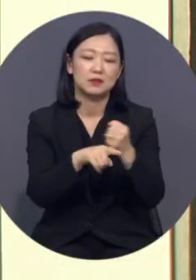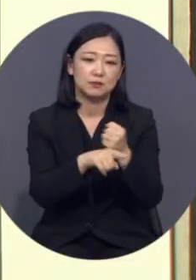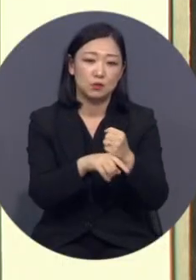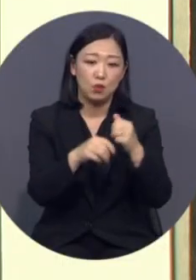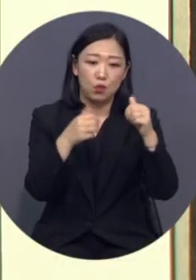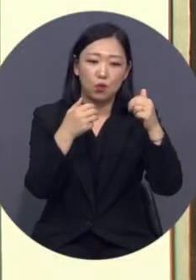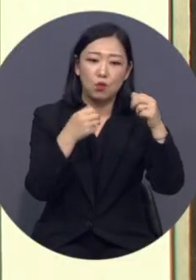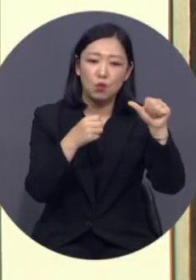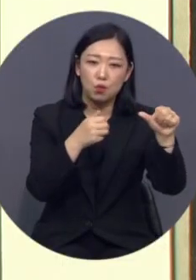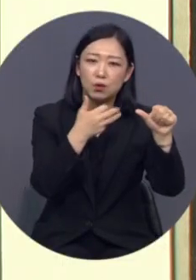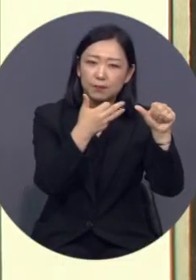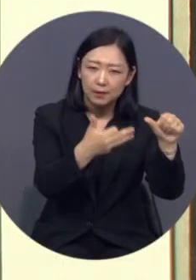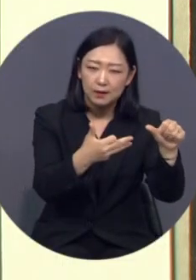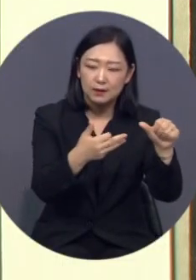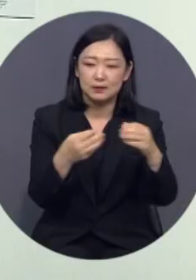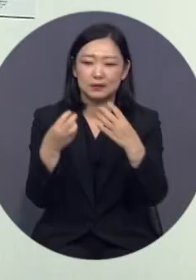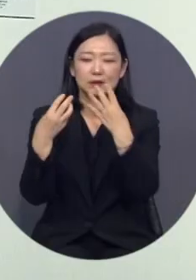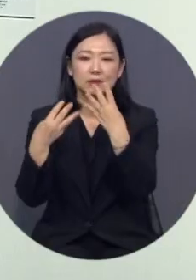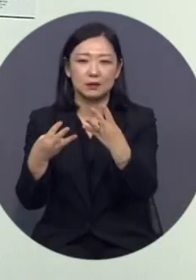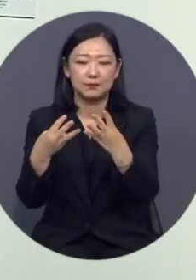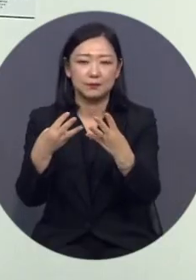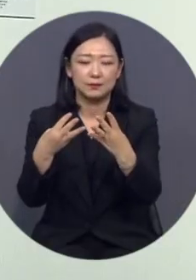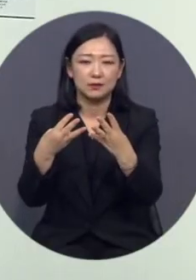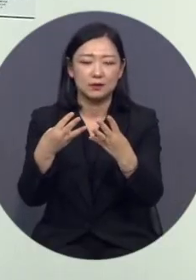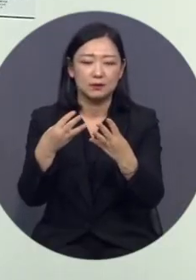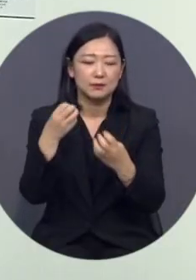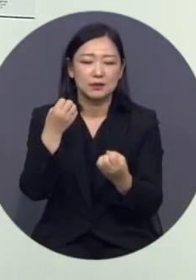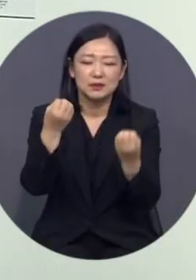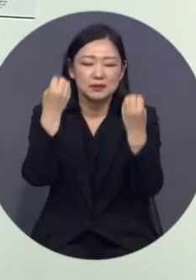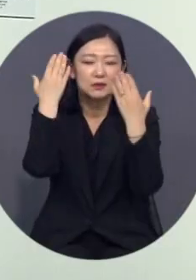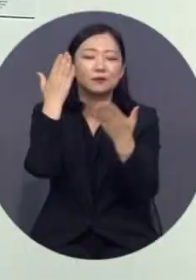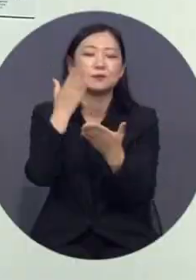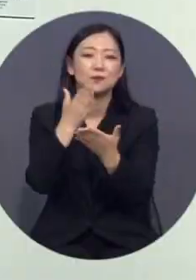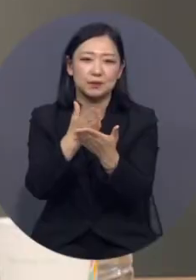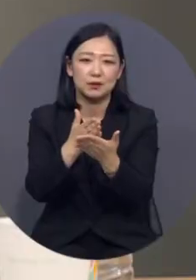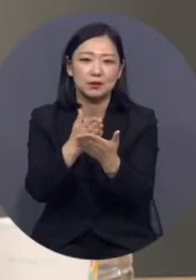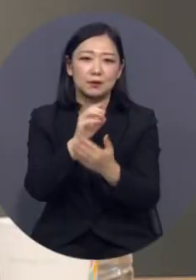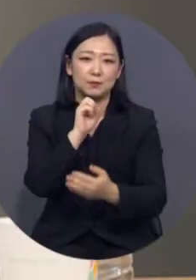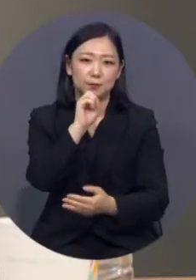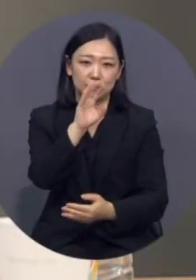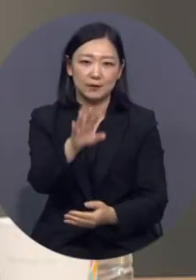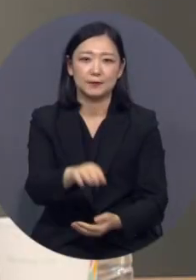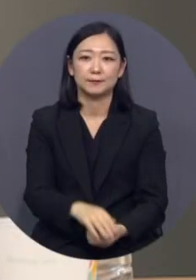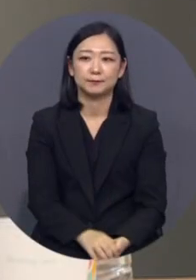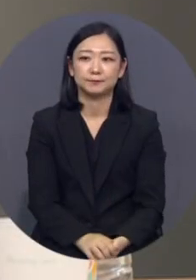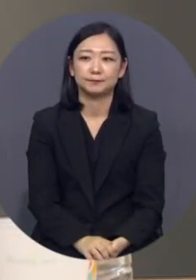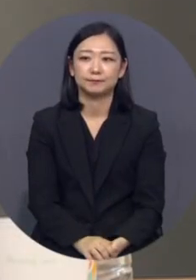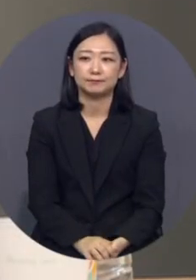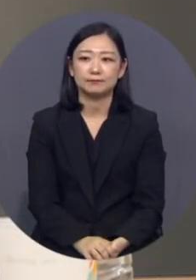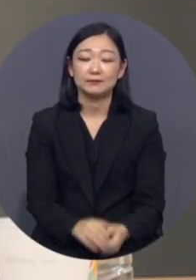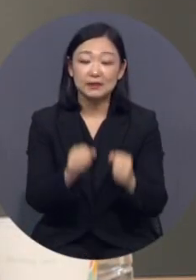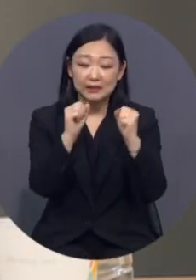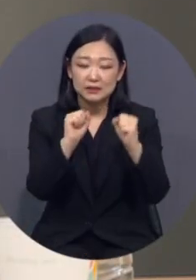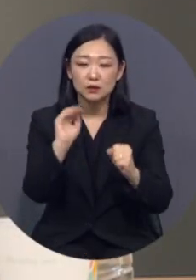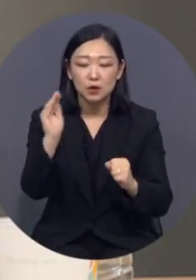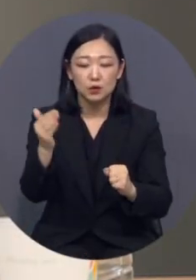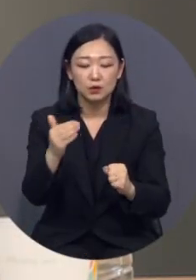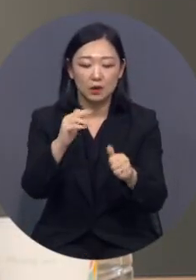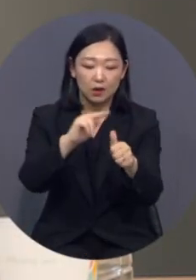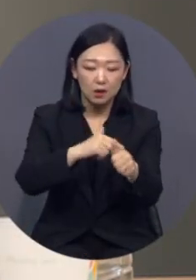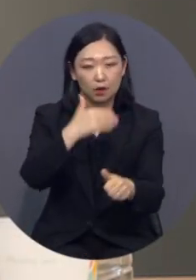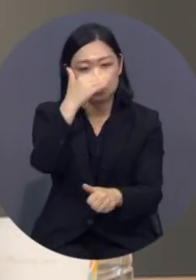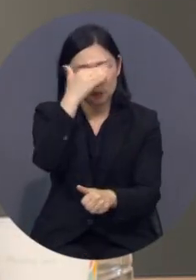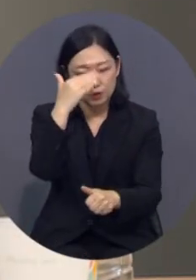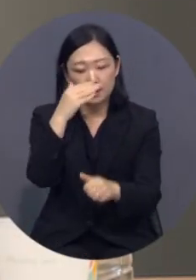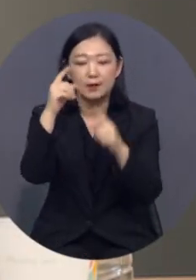5.18이던 43이든 기억의 끈을 놓쳐서는 안 된다고 말합니다 있었어야 될 풍경 지켜줬어야